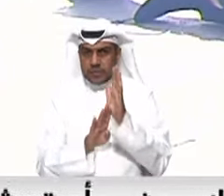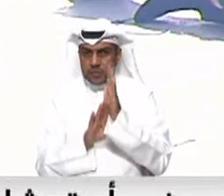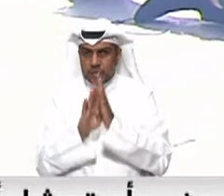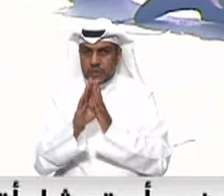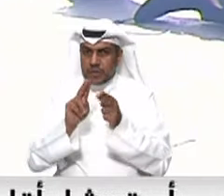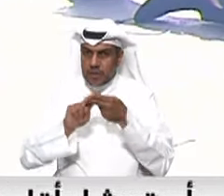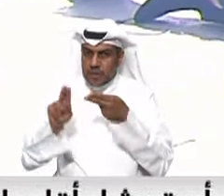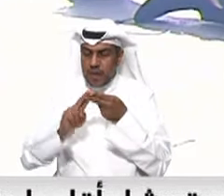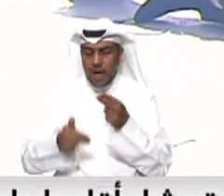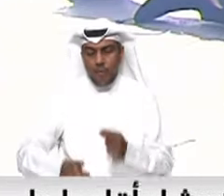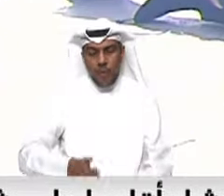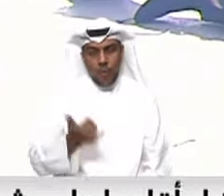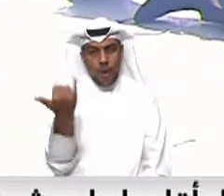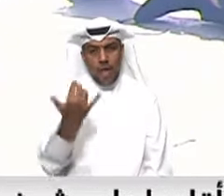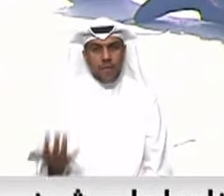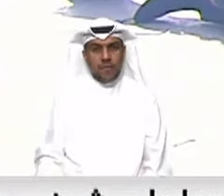السلمي